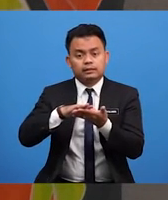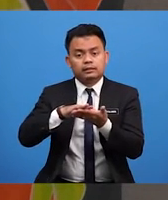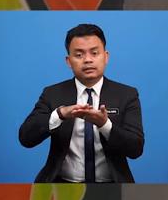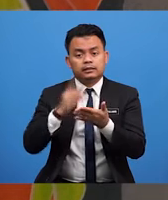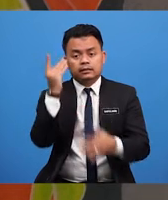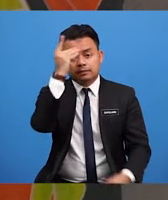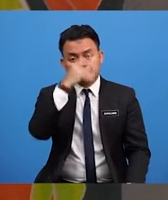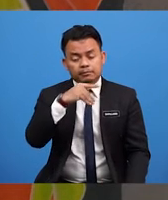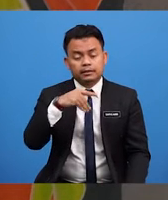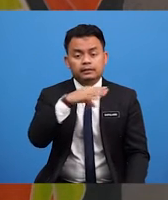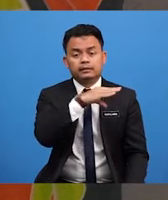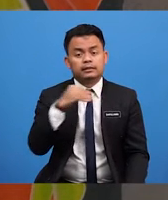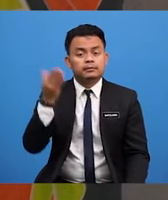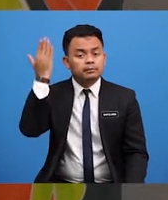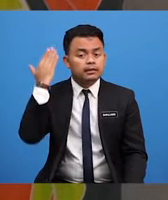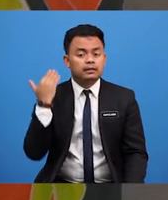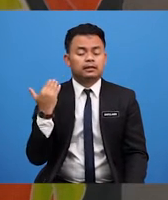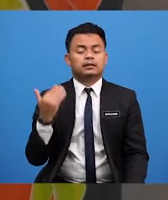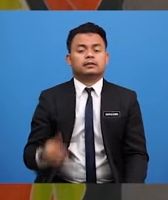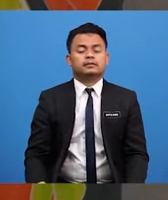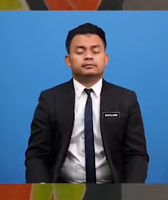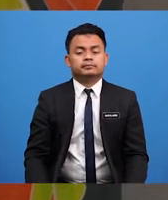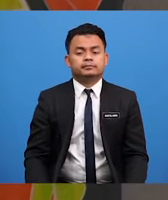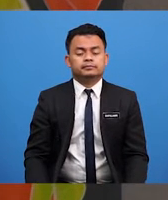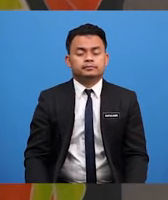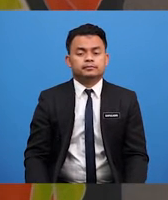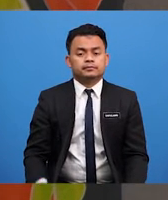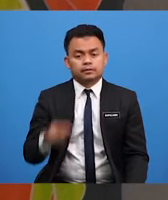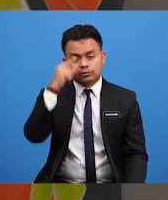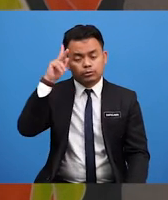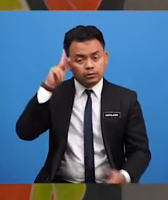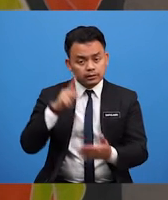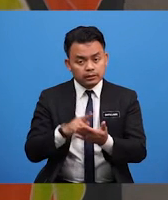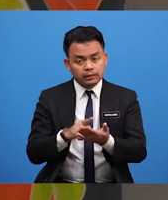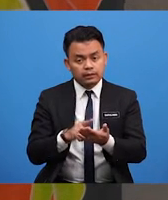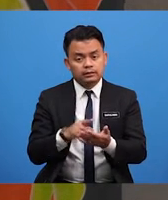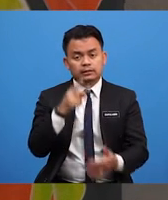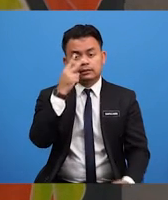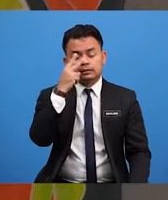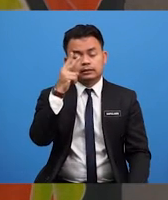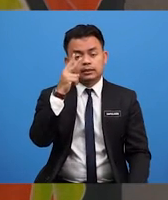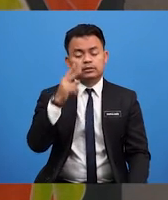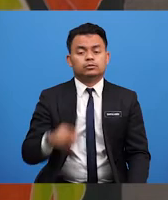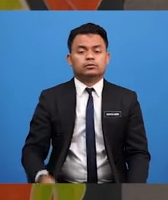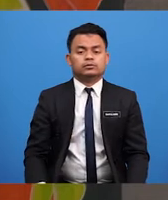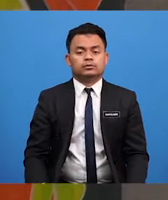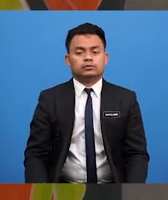belakang. Untuk mengenal pasti permukaan tersebut, kita perlu lihat pada bahagian